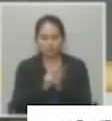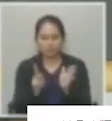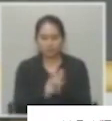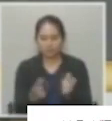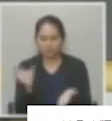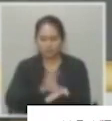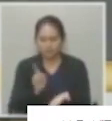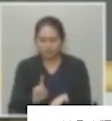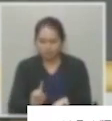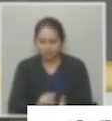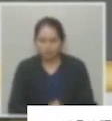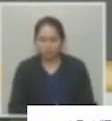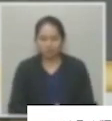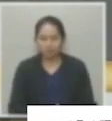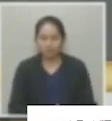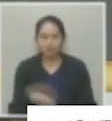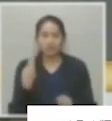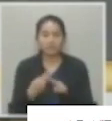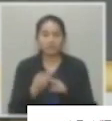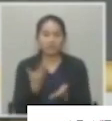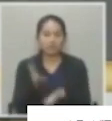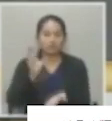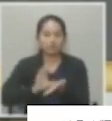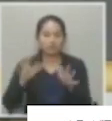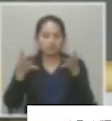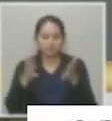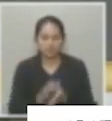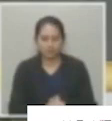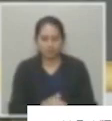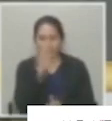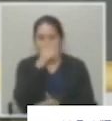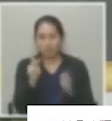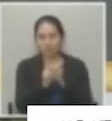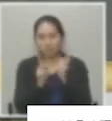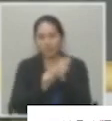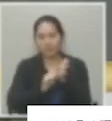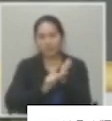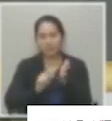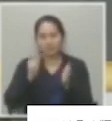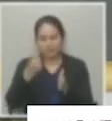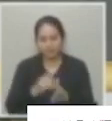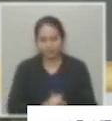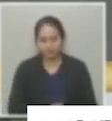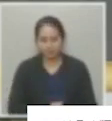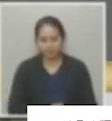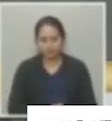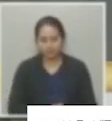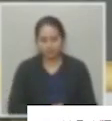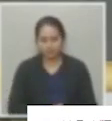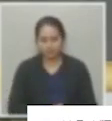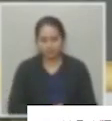ก้อนนี้ไม่มีชื่อกองทุนนี้เข้าไปอยู่เพราะไปปรับกฎหมายใหม่แล้วคงลืมมาเข้าไปท่านปรับ